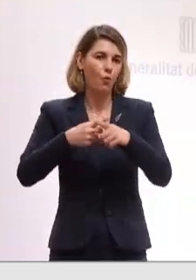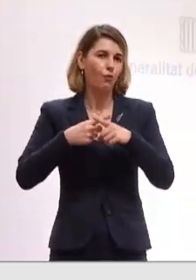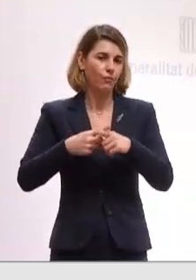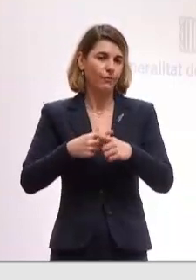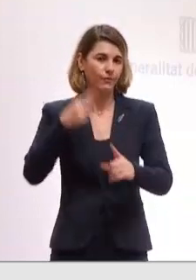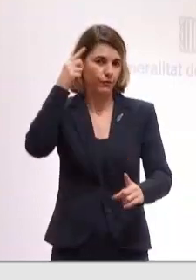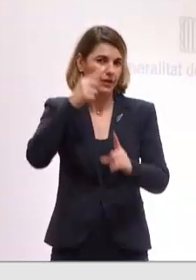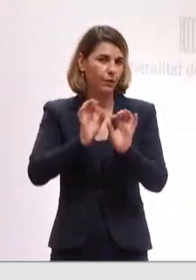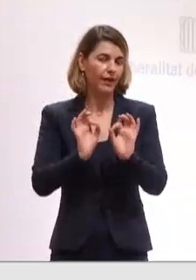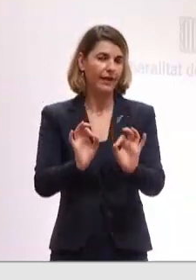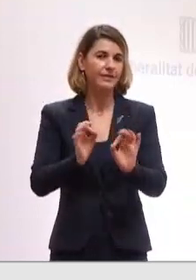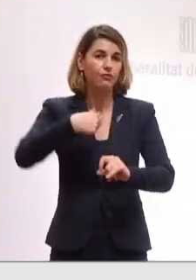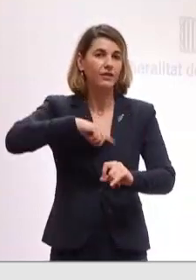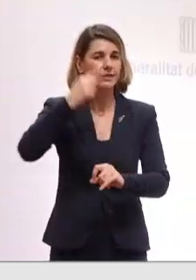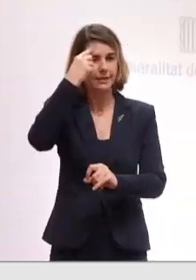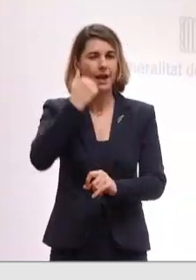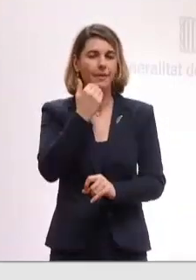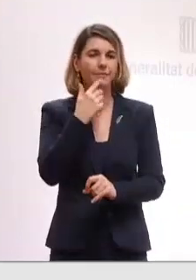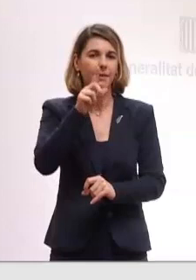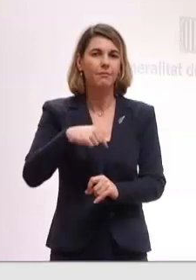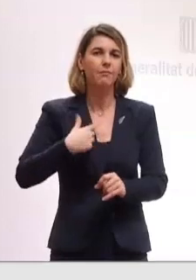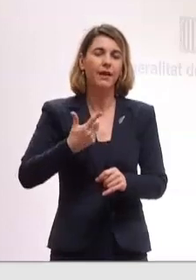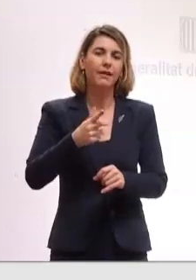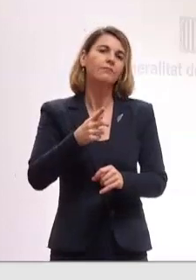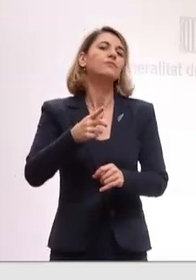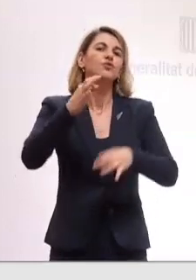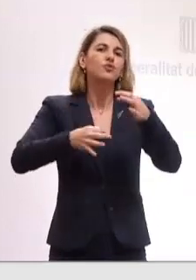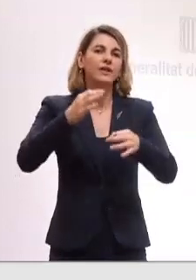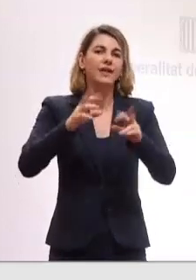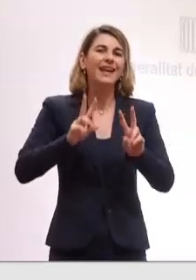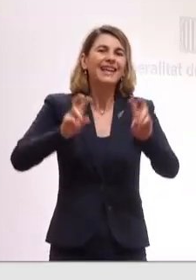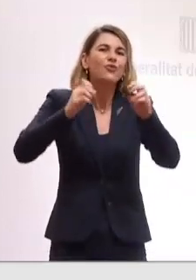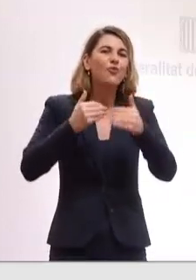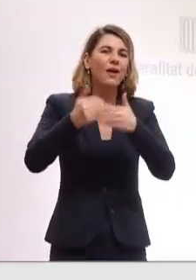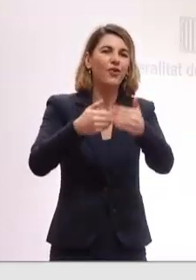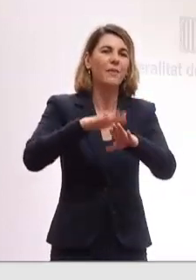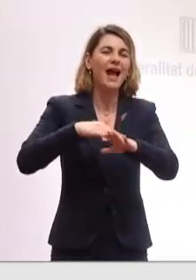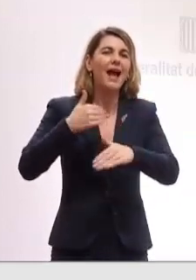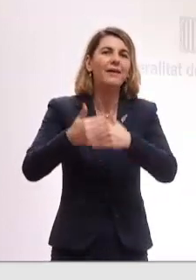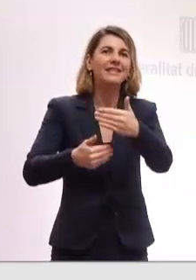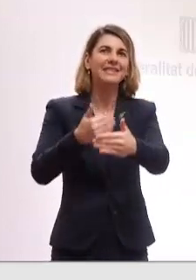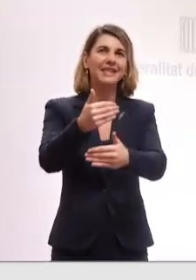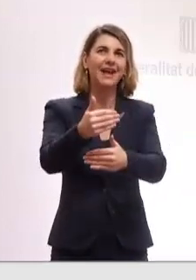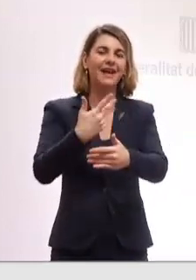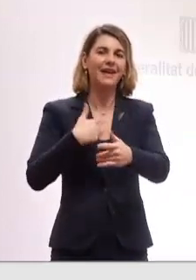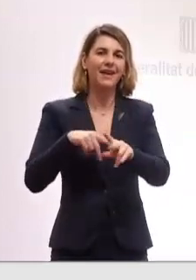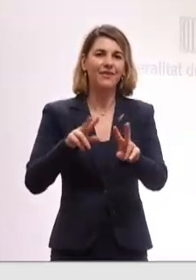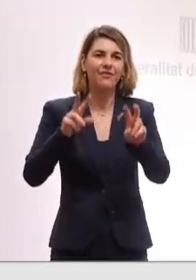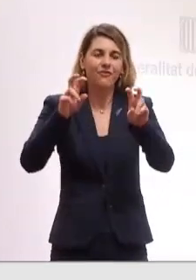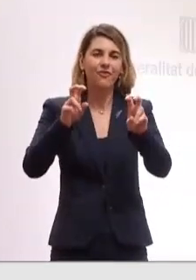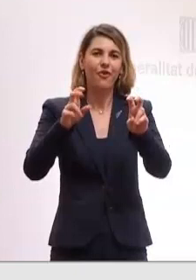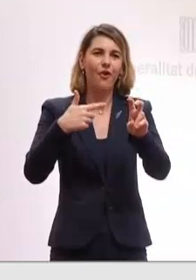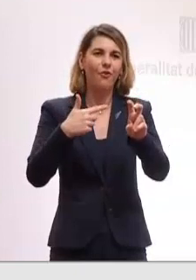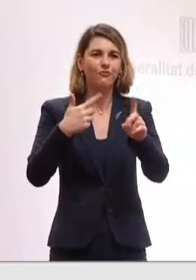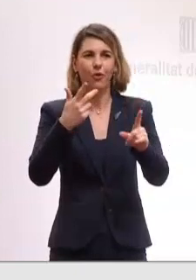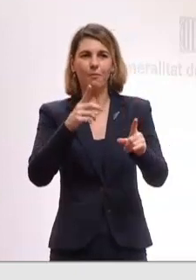ens cal un sistema de justícia que innovi i que sigui capaç d'avançar cap a nous paradigmes com la gestió alternativa